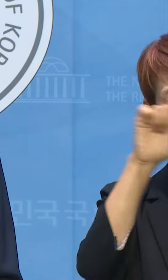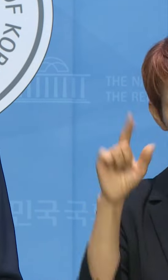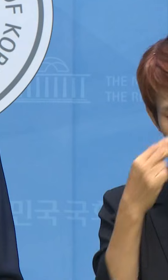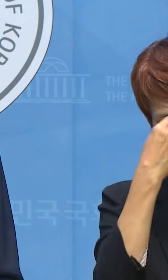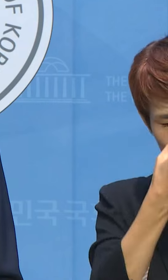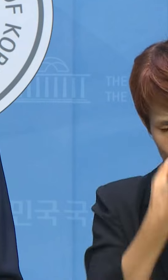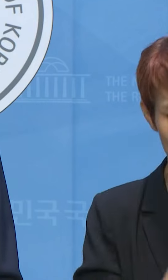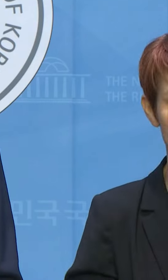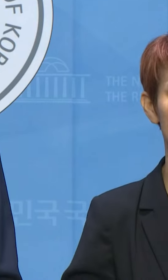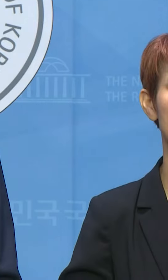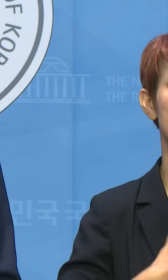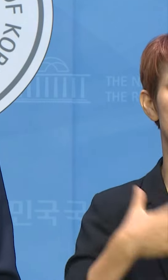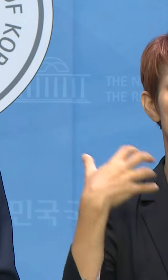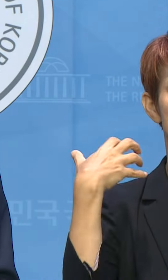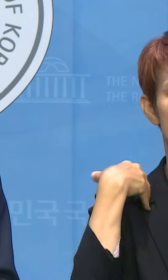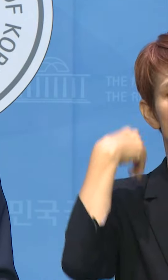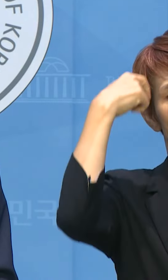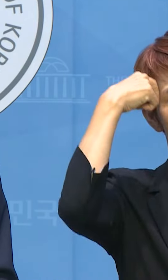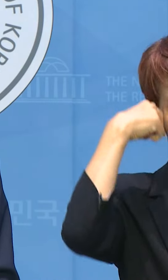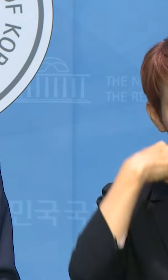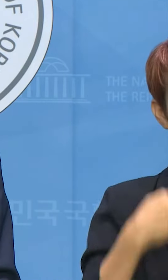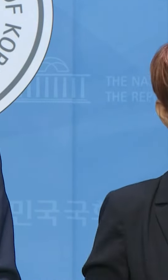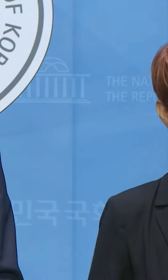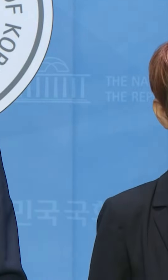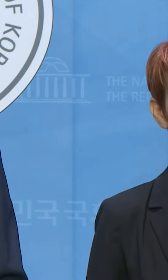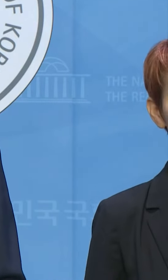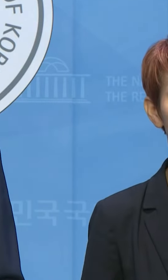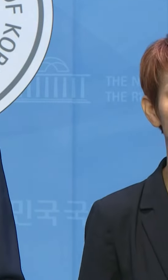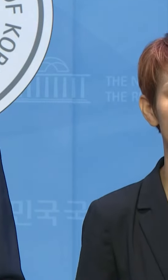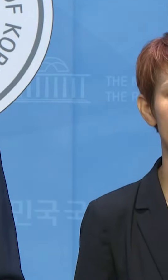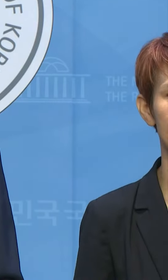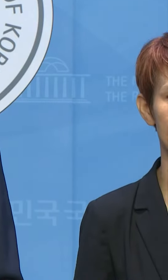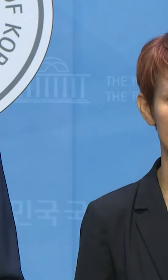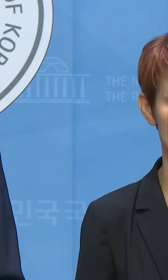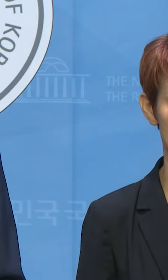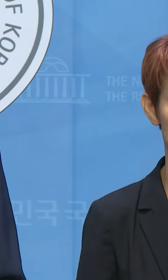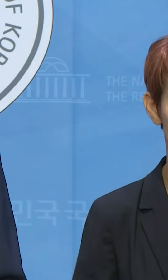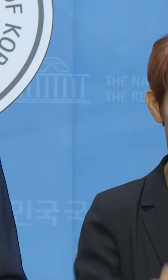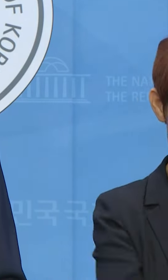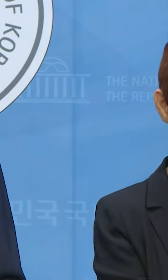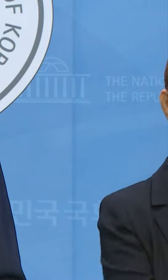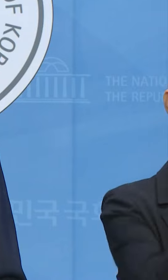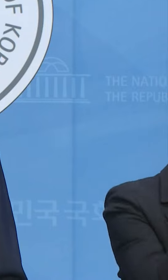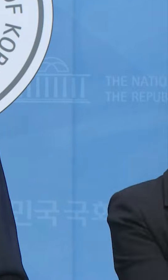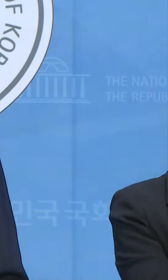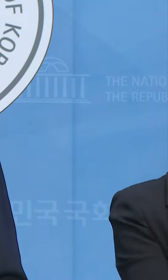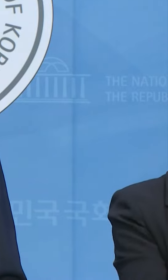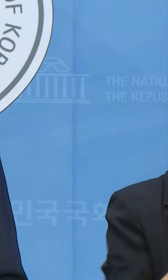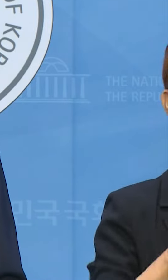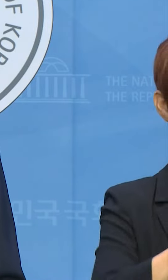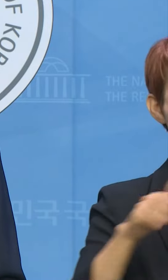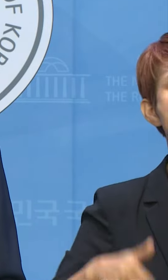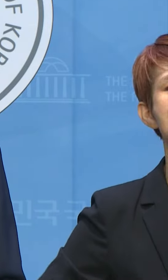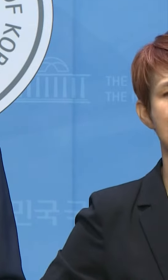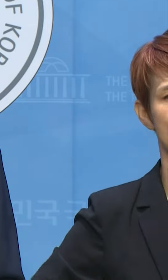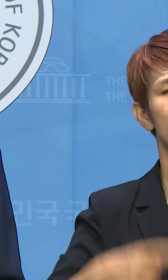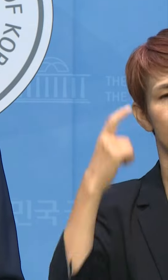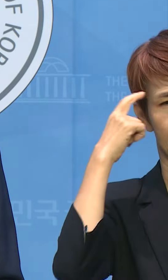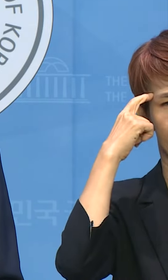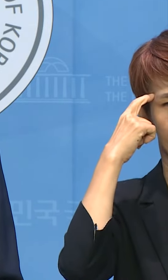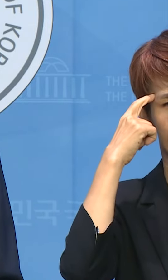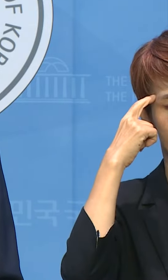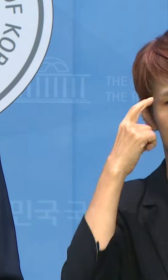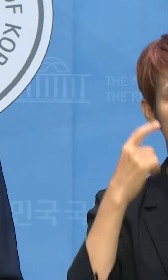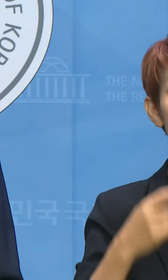저는 무거운 책임감을 느꼈습니다 결자 해지해야 한다라고 제심장이